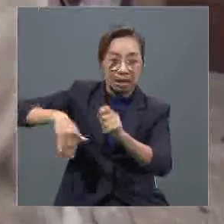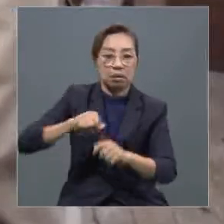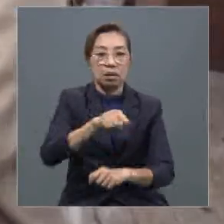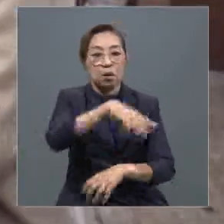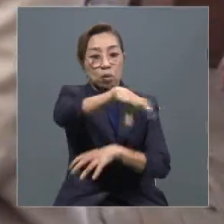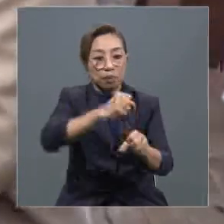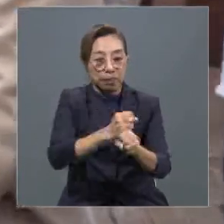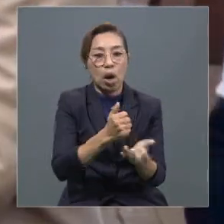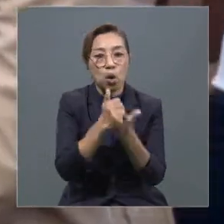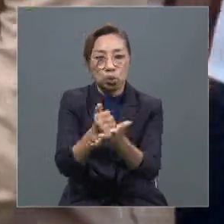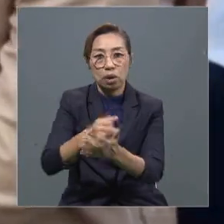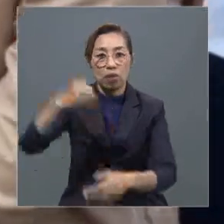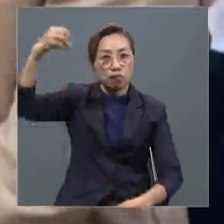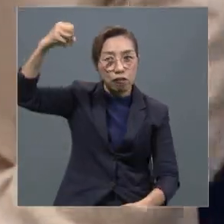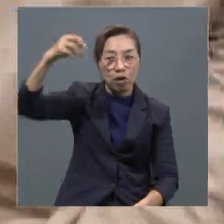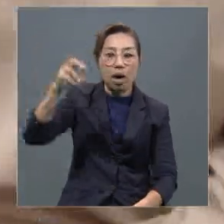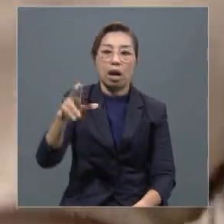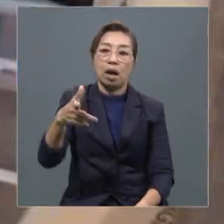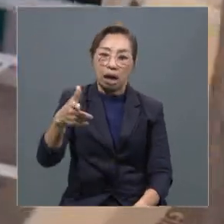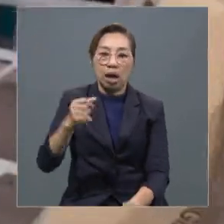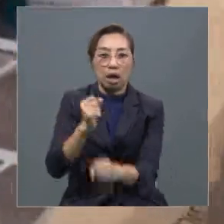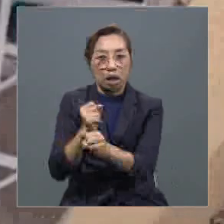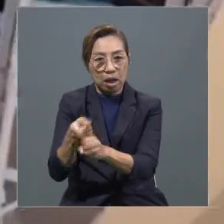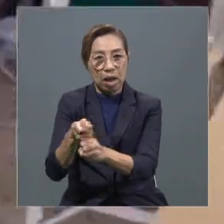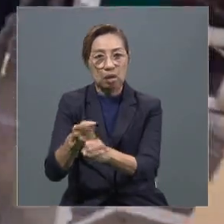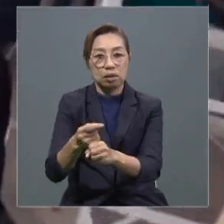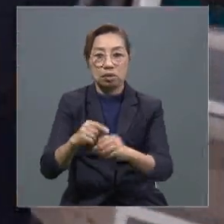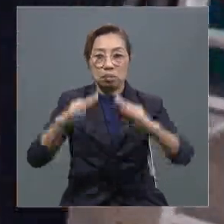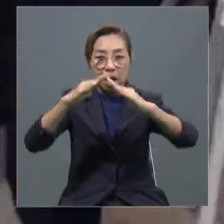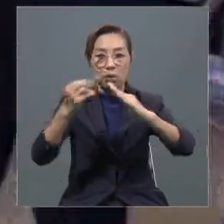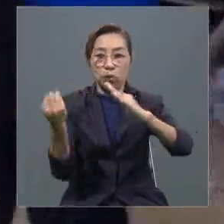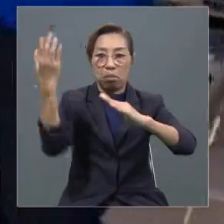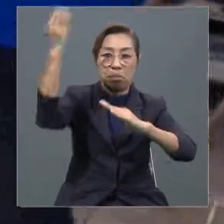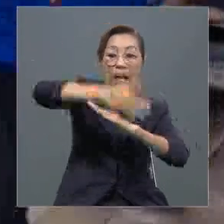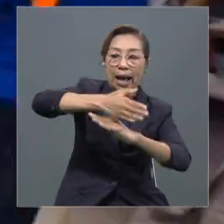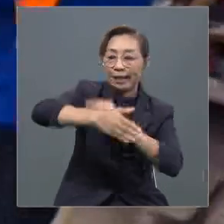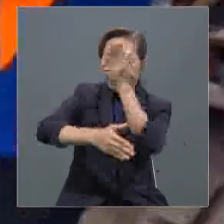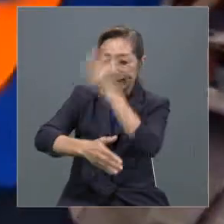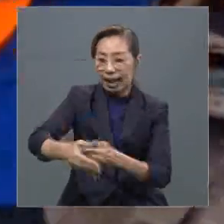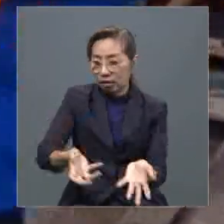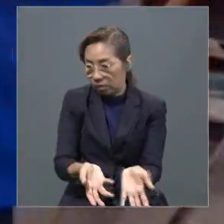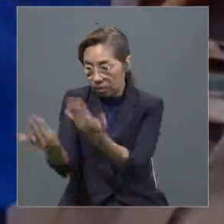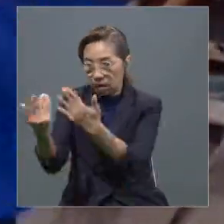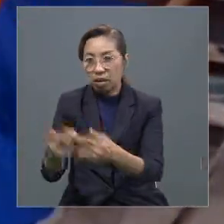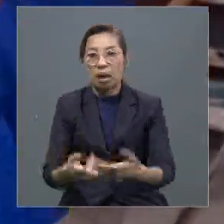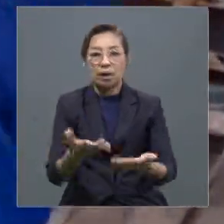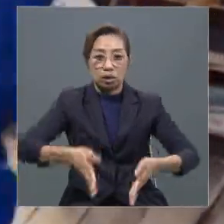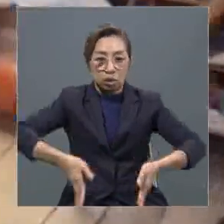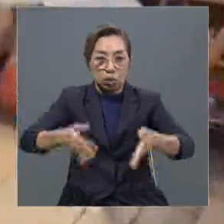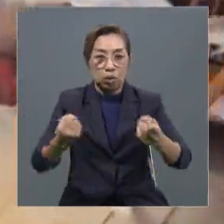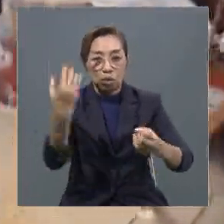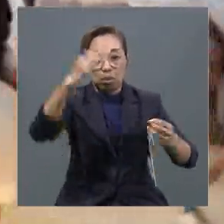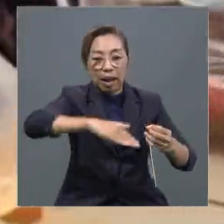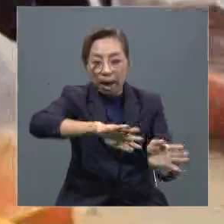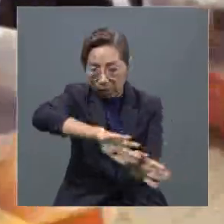ข้องช่วยซ่อมแซมระบบไฟฟ้าตัดต้นไม้ที่ล้มทับบ้านเรือนแล้วก็กีดขวางเส้นทางการจราจรมีการสำรวจความเสีย